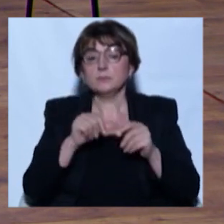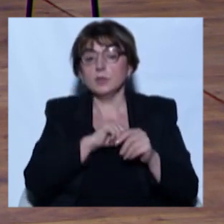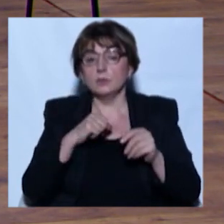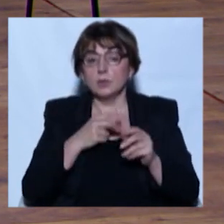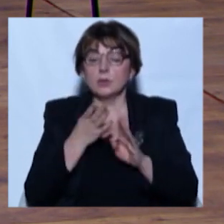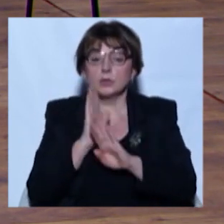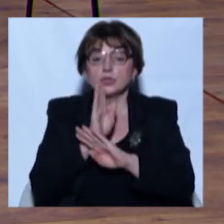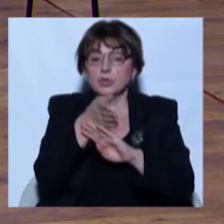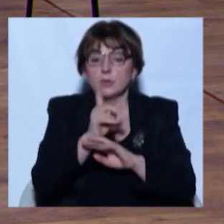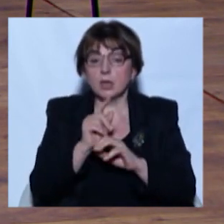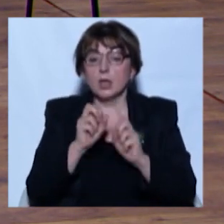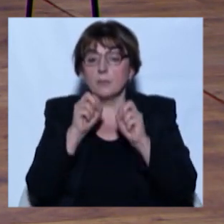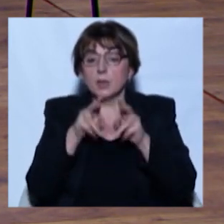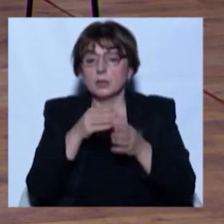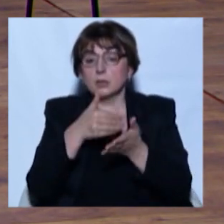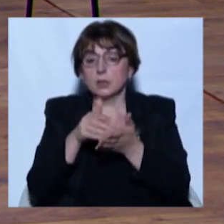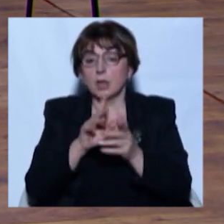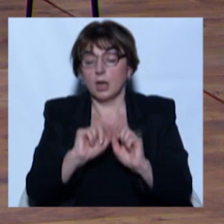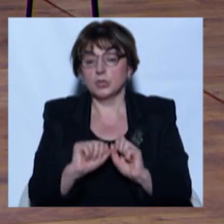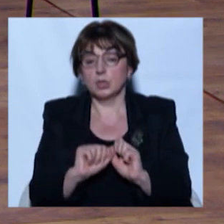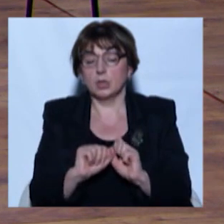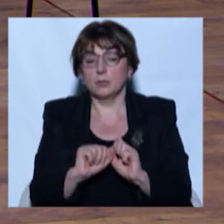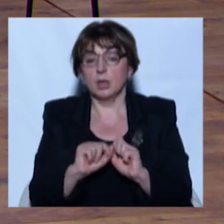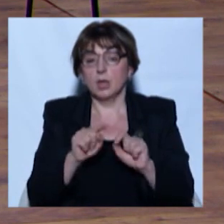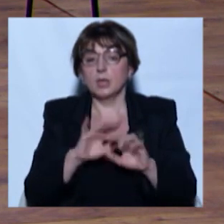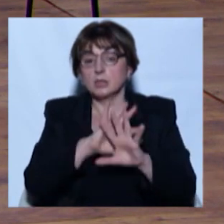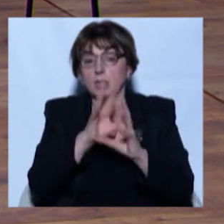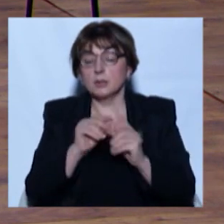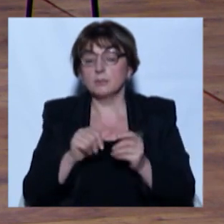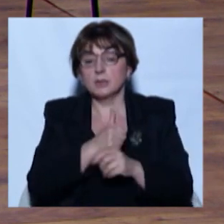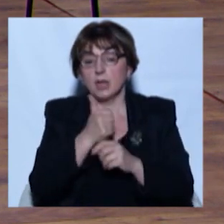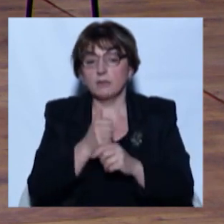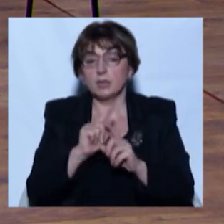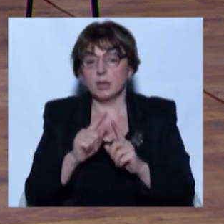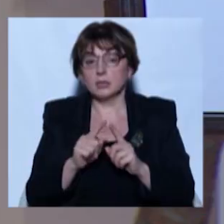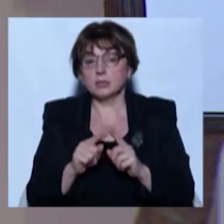არ შეუშვა მათი უსაფრთხოების მიზნით. აი, ეს არის ძირითადი